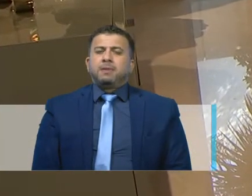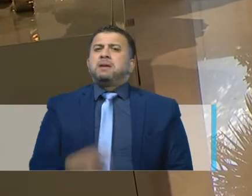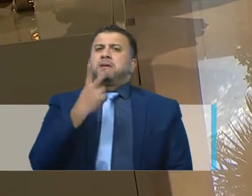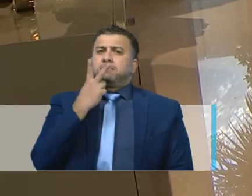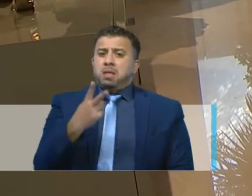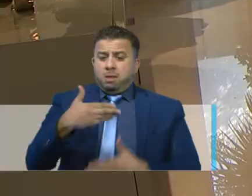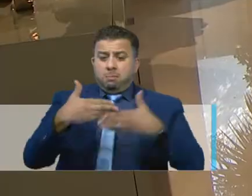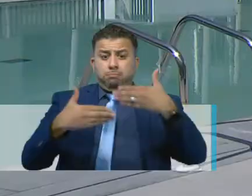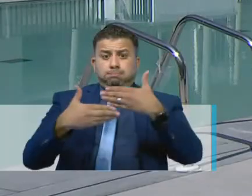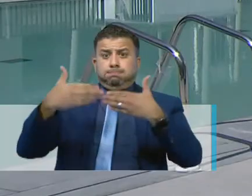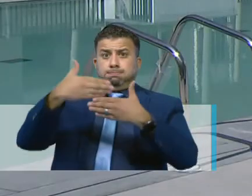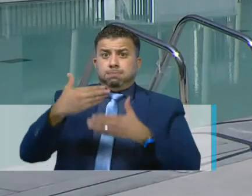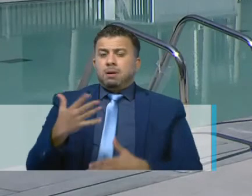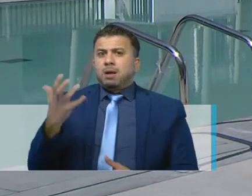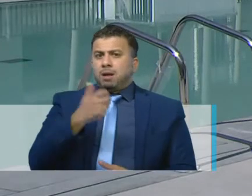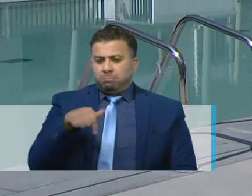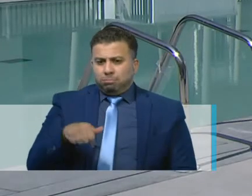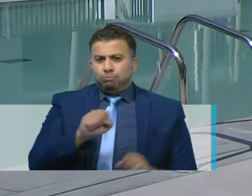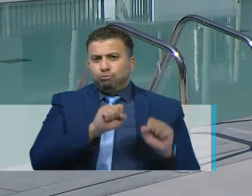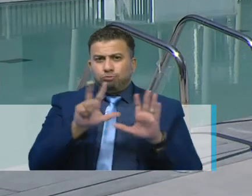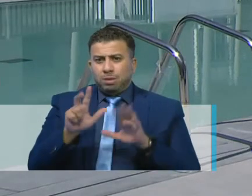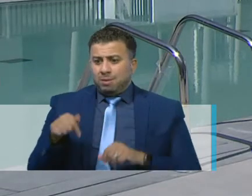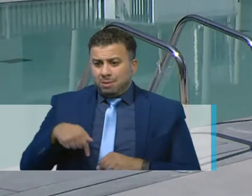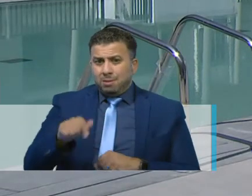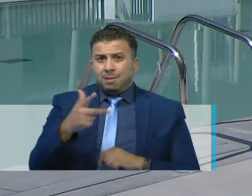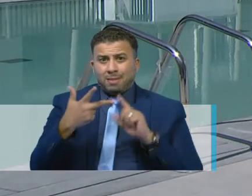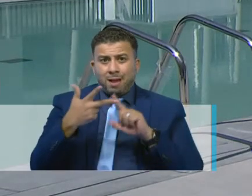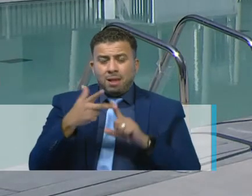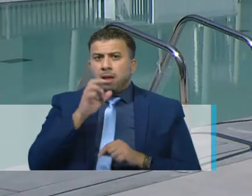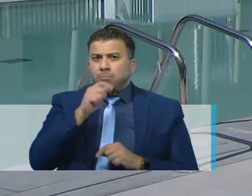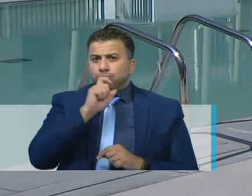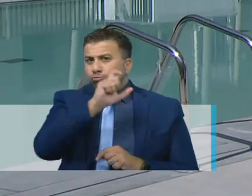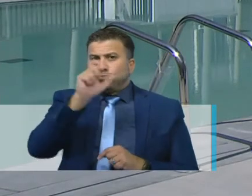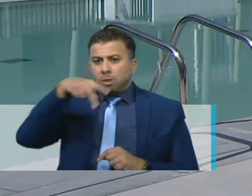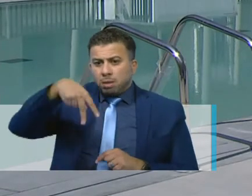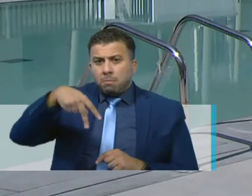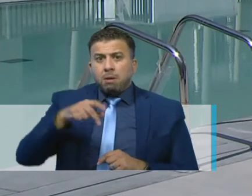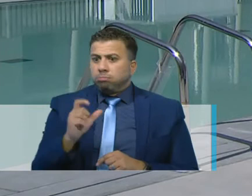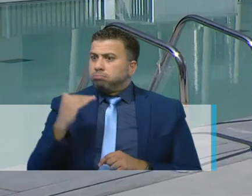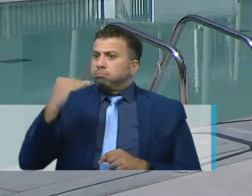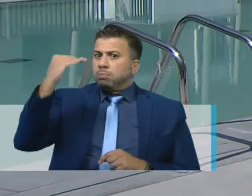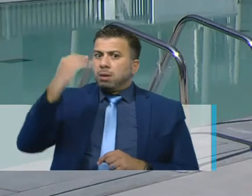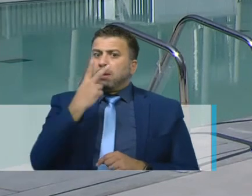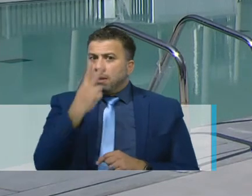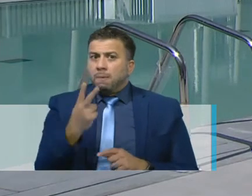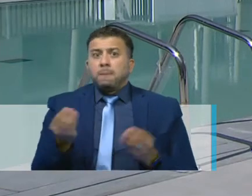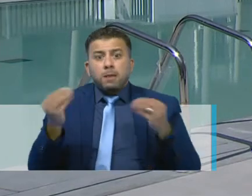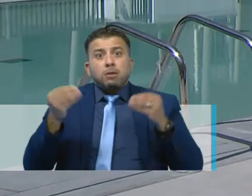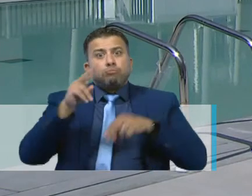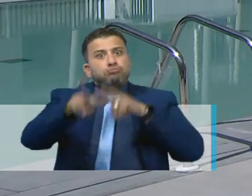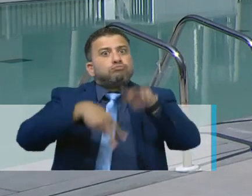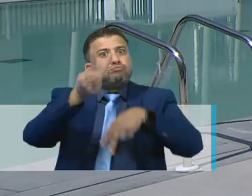شهد القطاع العقاري خلال الربع الثالث من العام الجاري في الشارقة نمواً ونشاطاً ملحوظاً، لا سيما مع تزايد الطلب على